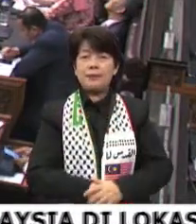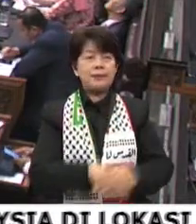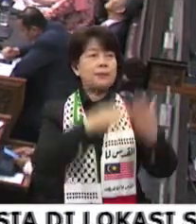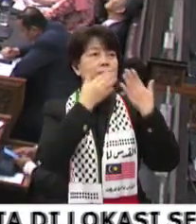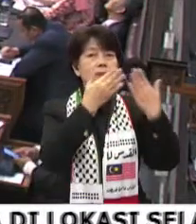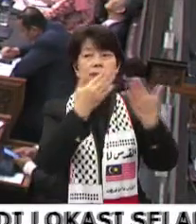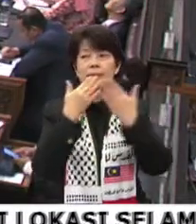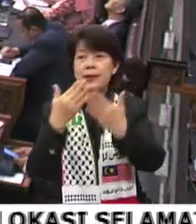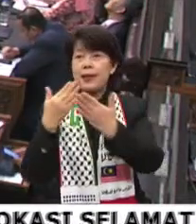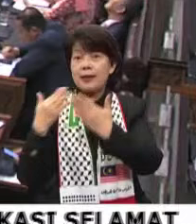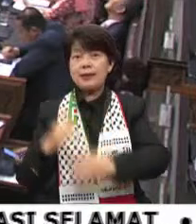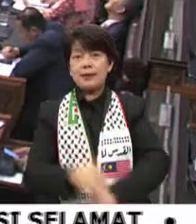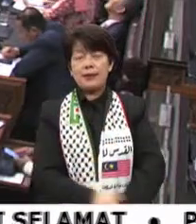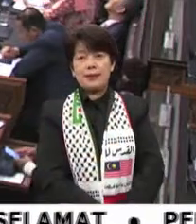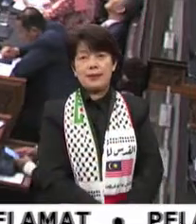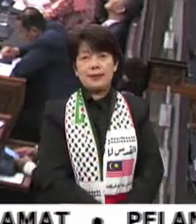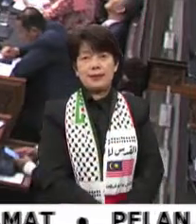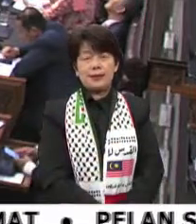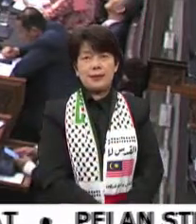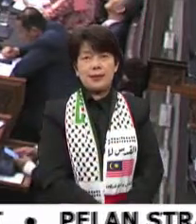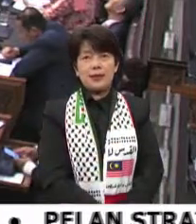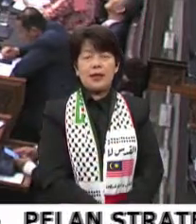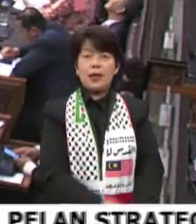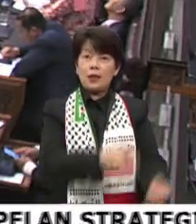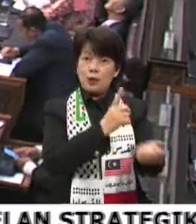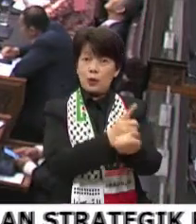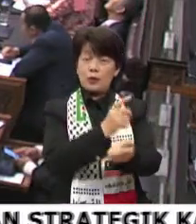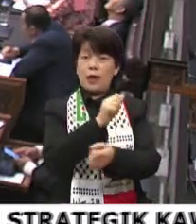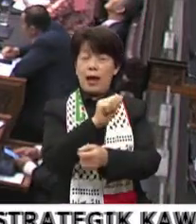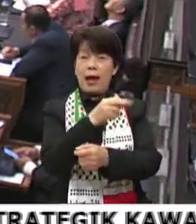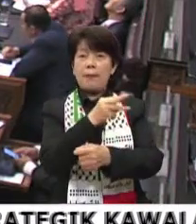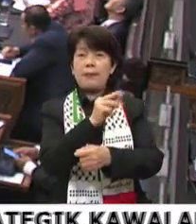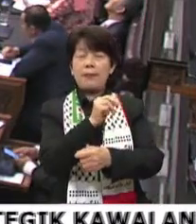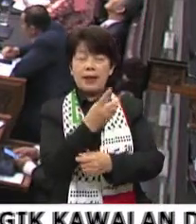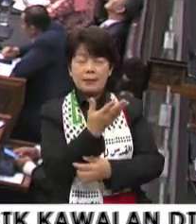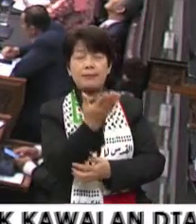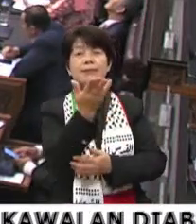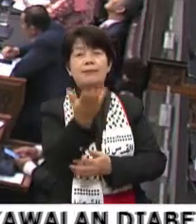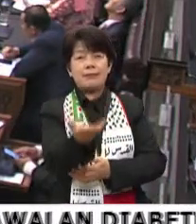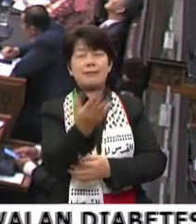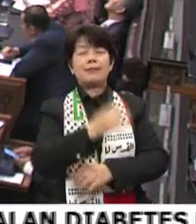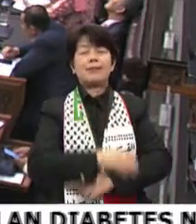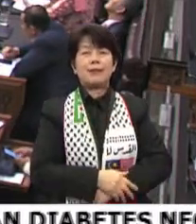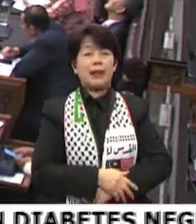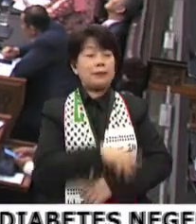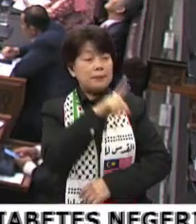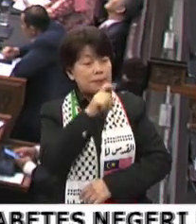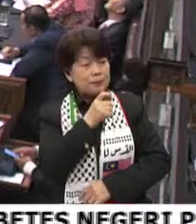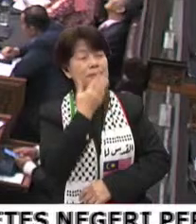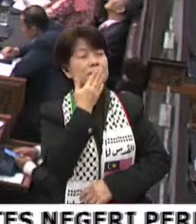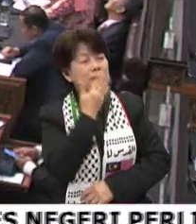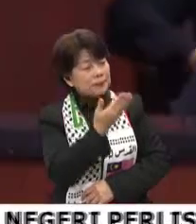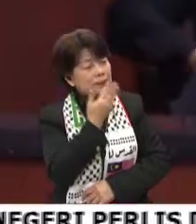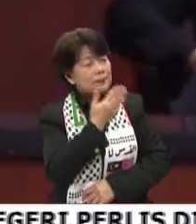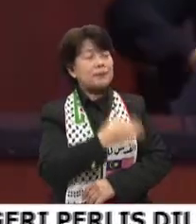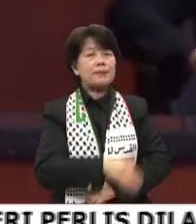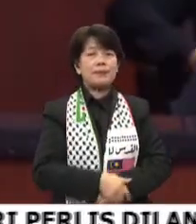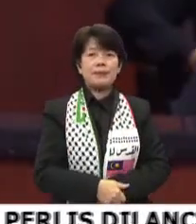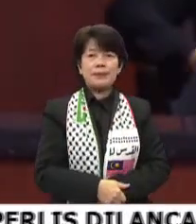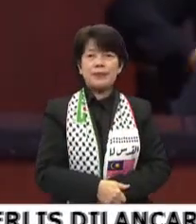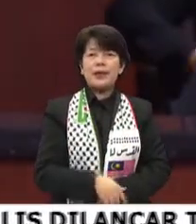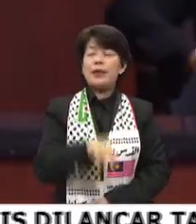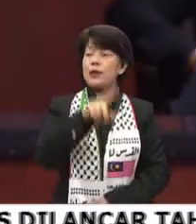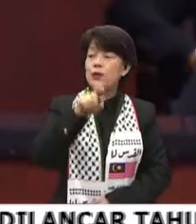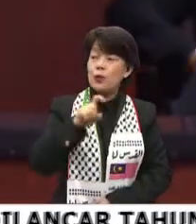kasih kepada Dr Ahmad Azam yang bertanya soalan ni